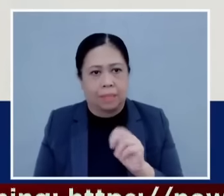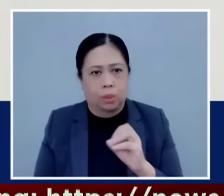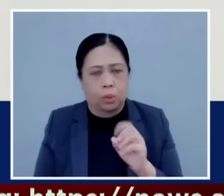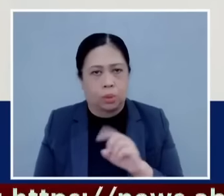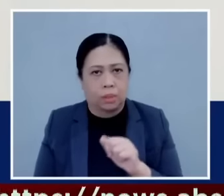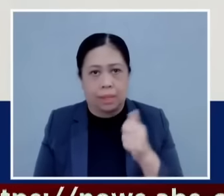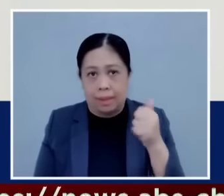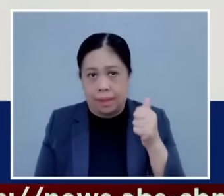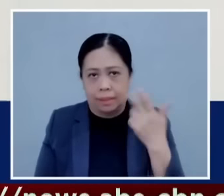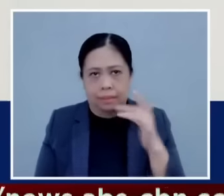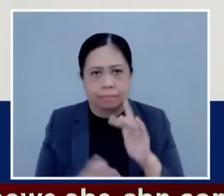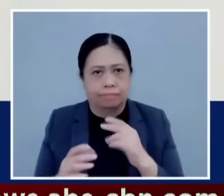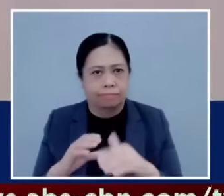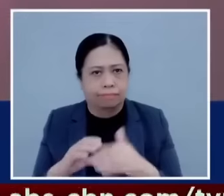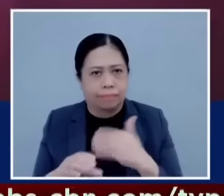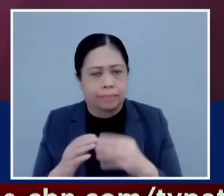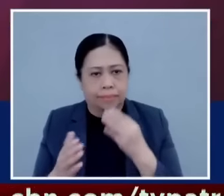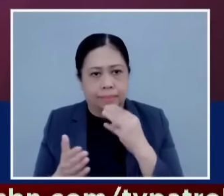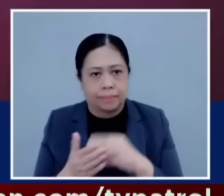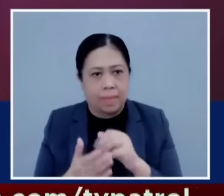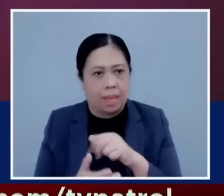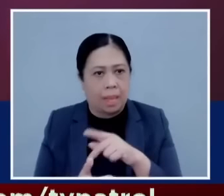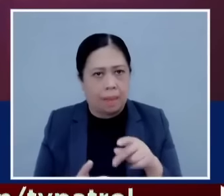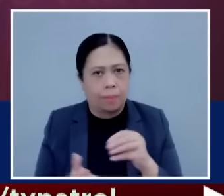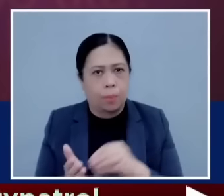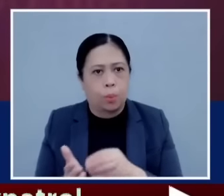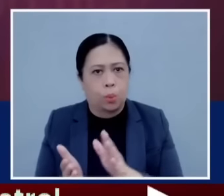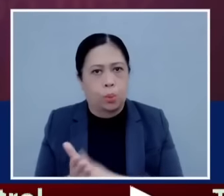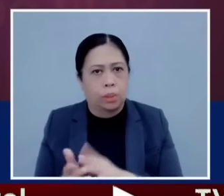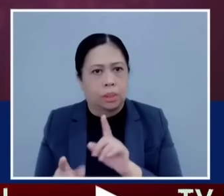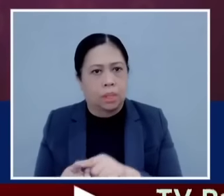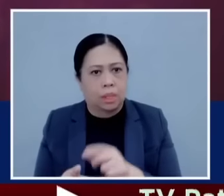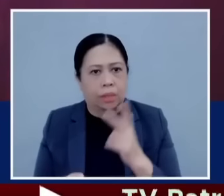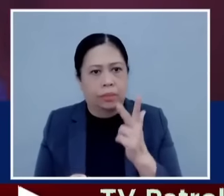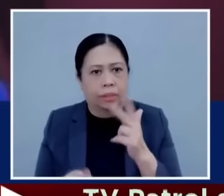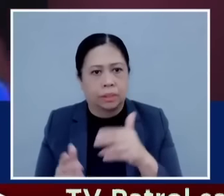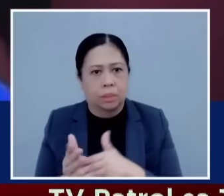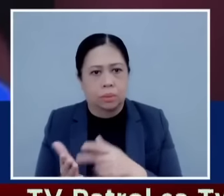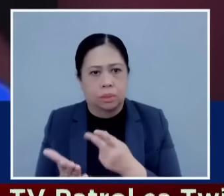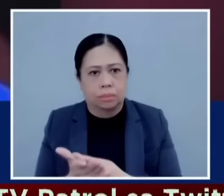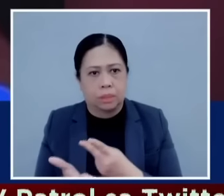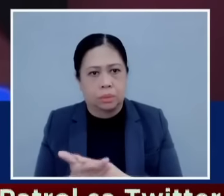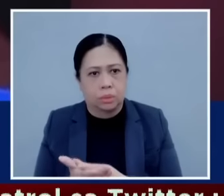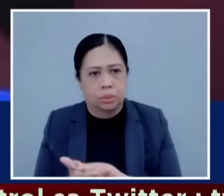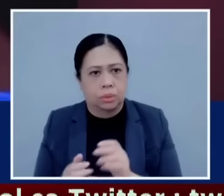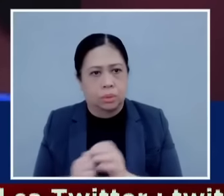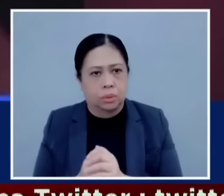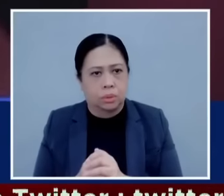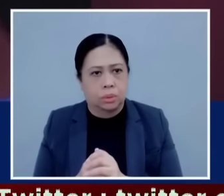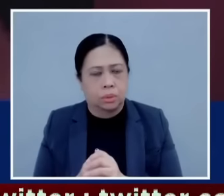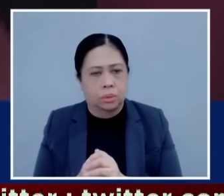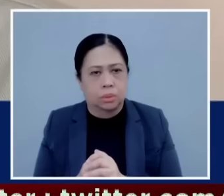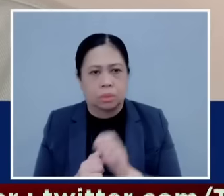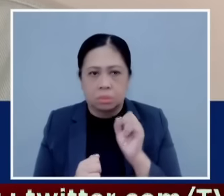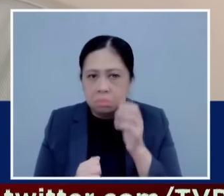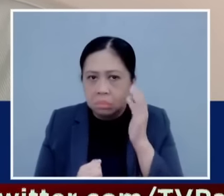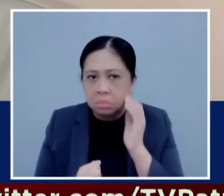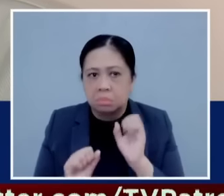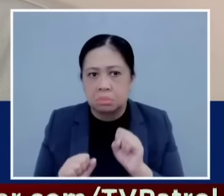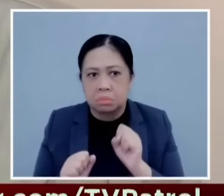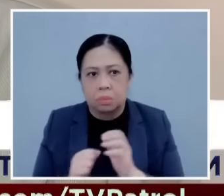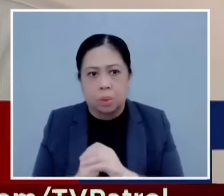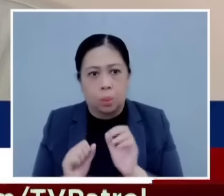tiyahin nitong linggo sa isang messaging app at umutang sa kanya ng 30,000 pesos. Anak, may favor sana ako sa'yo.